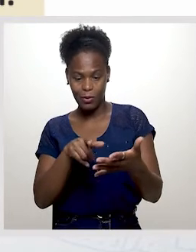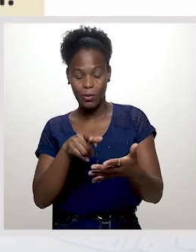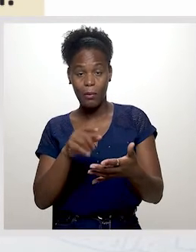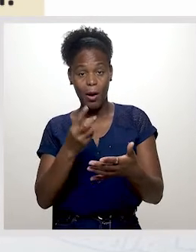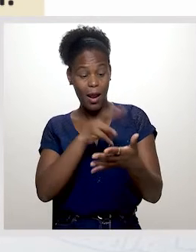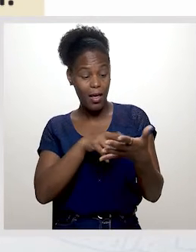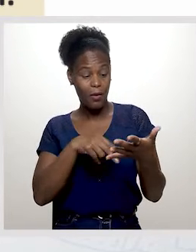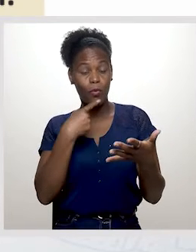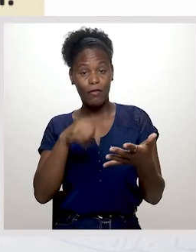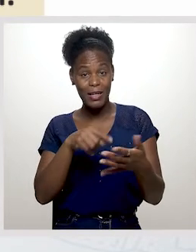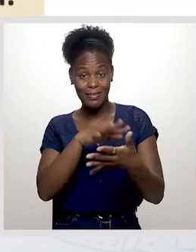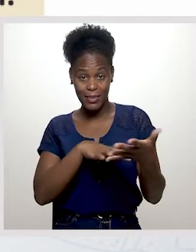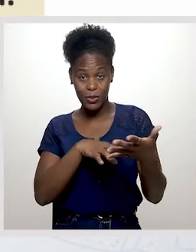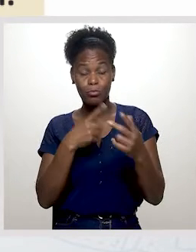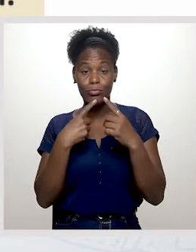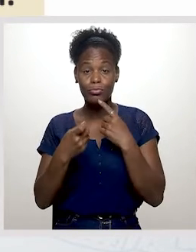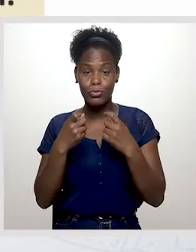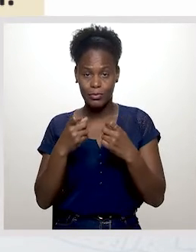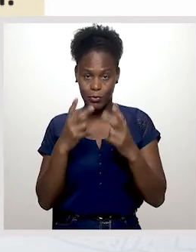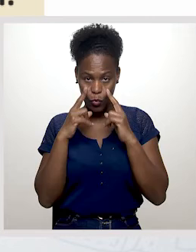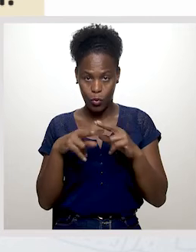pour relire et retrouver les questions.